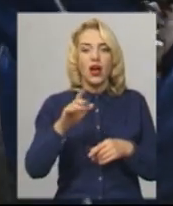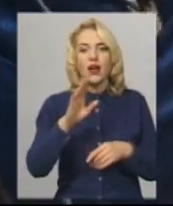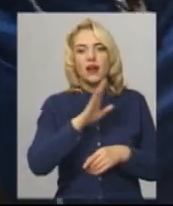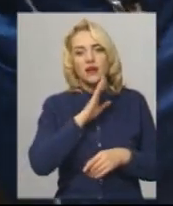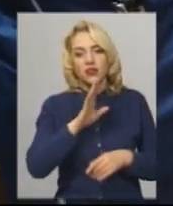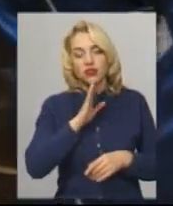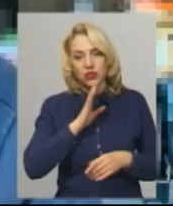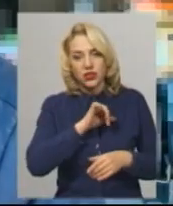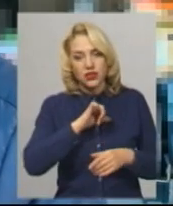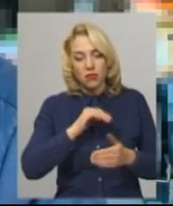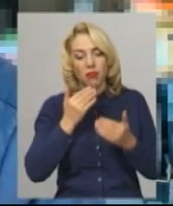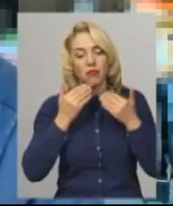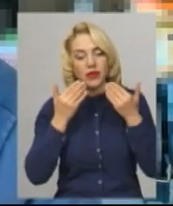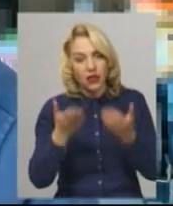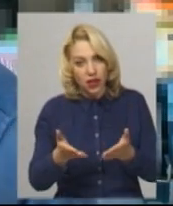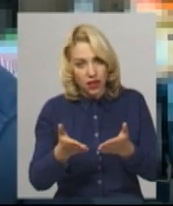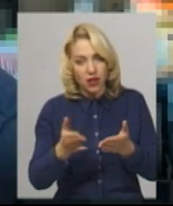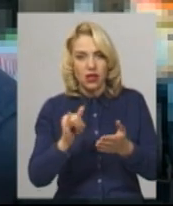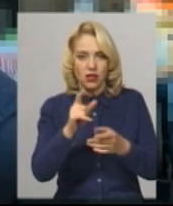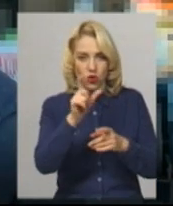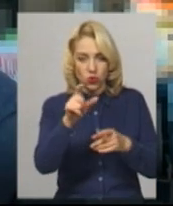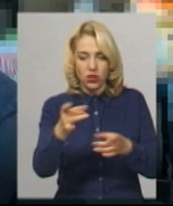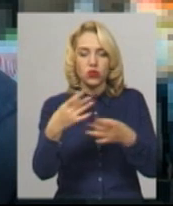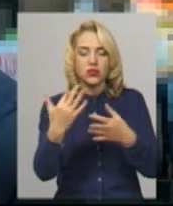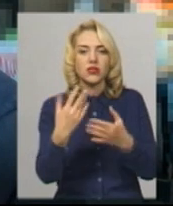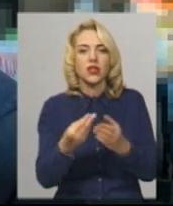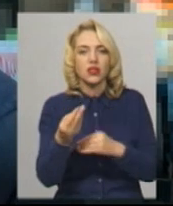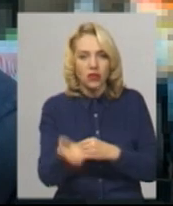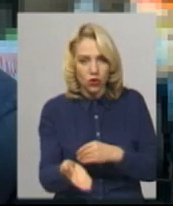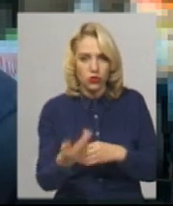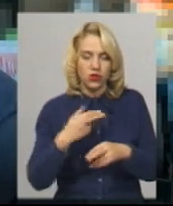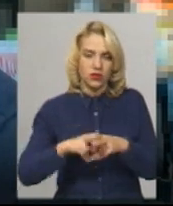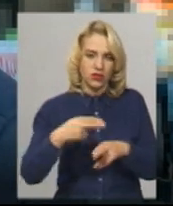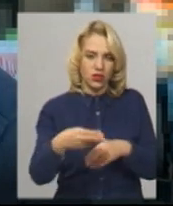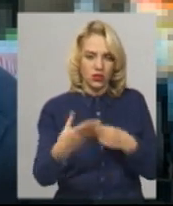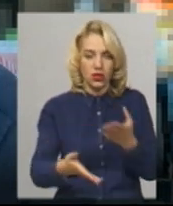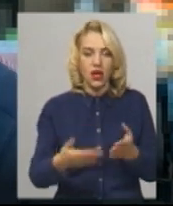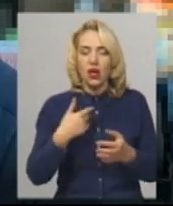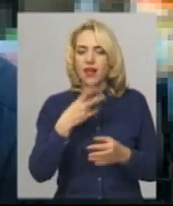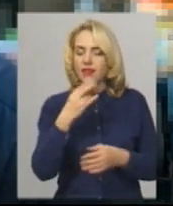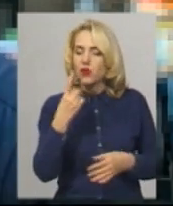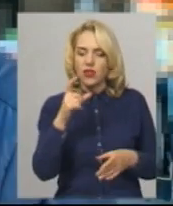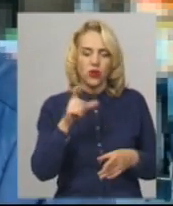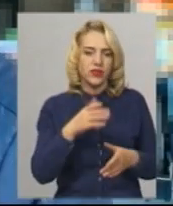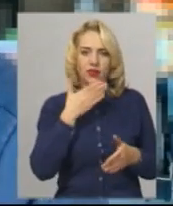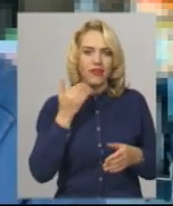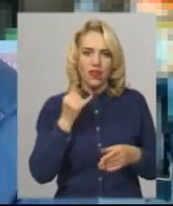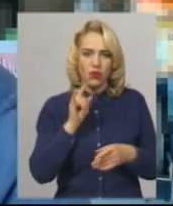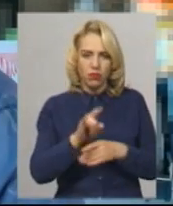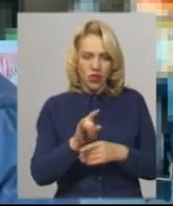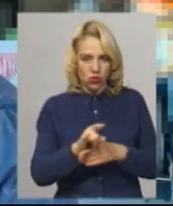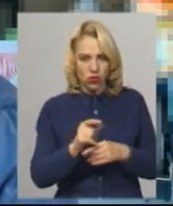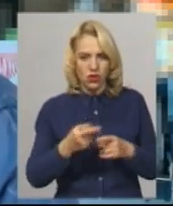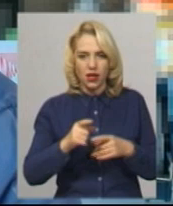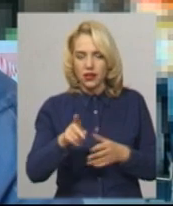ретельно складених купюр. Мене ще ні одна людина не обманула. Ні одна. Хоча бувало таке, як сказала одна людина, ти не боїшся, що